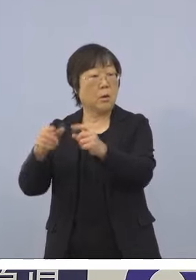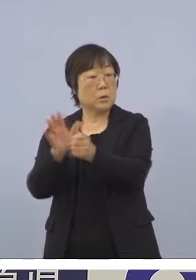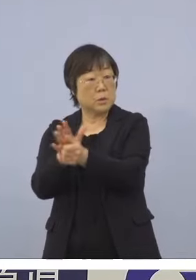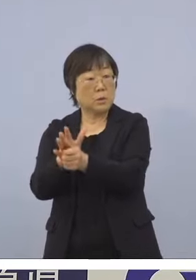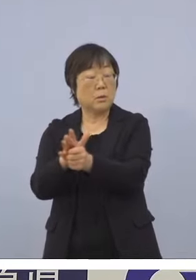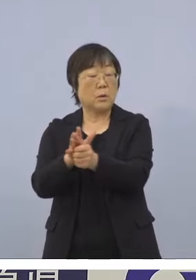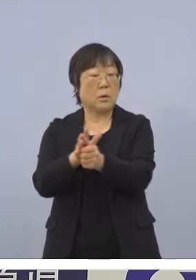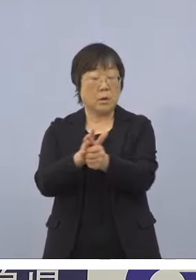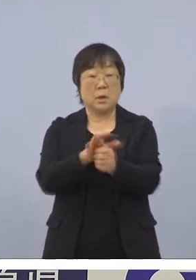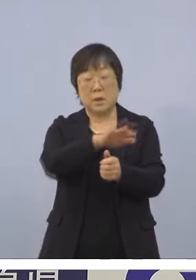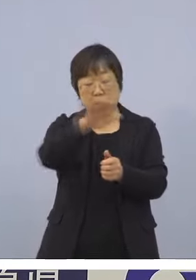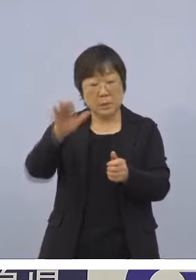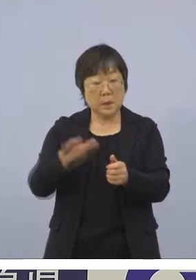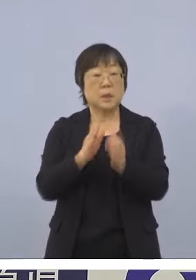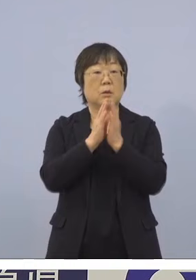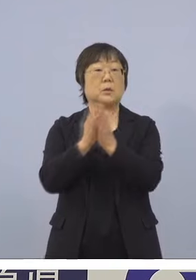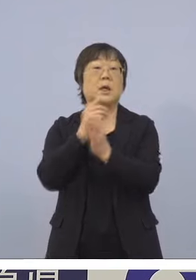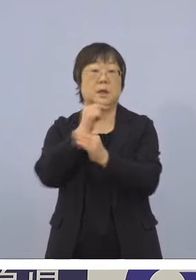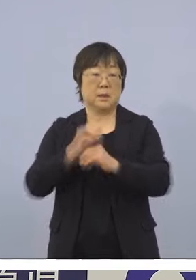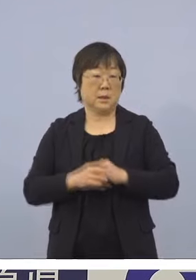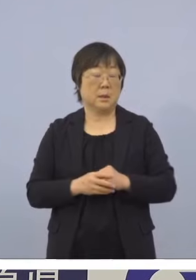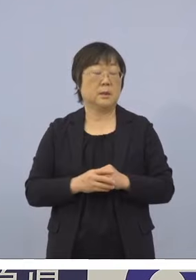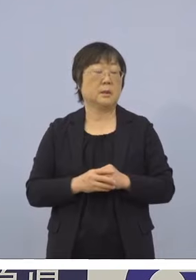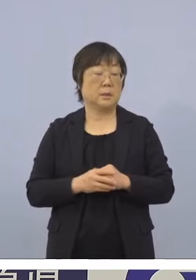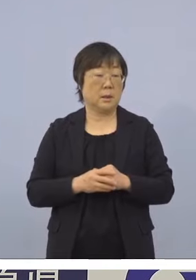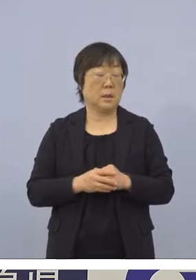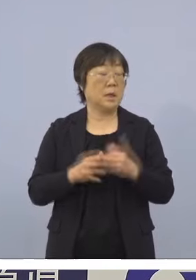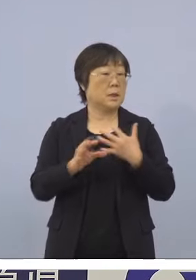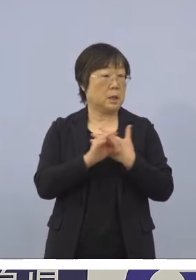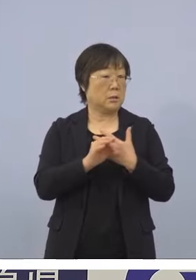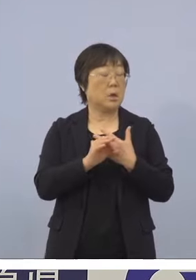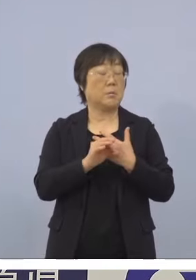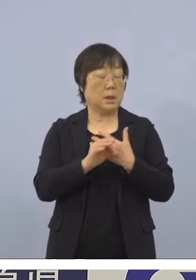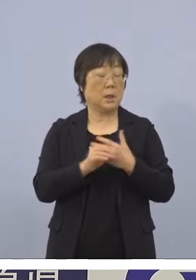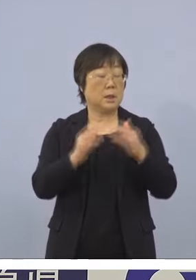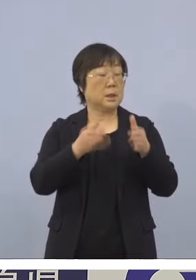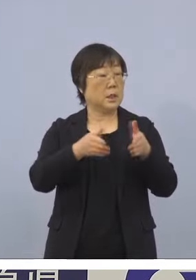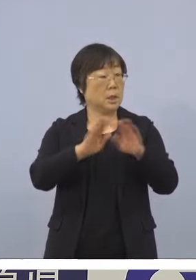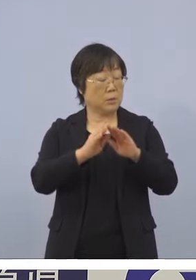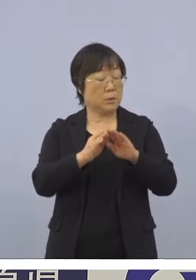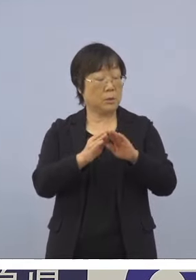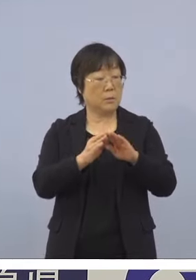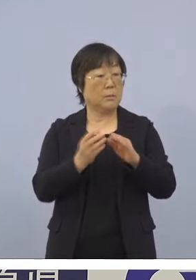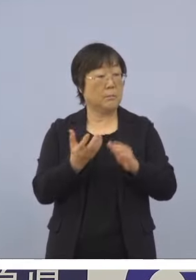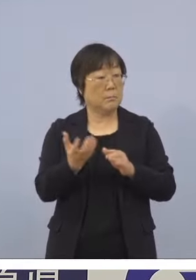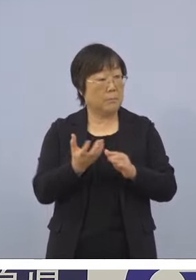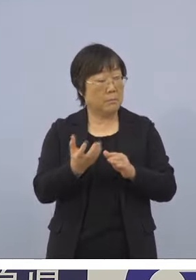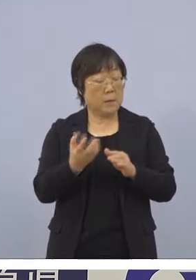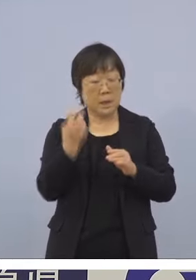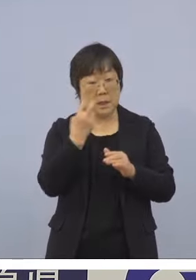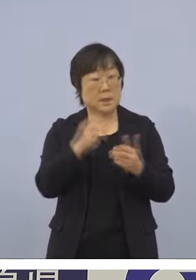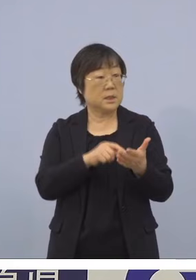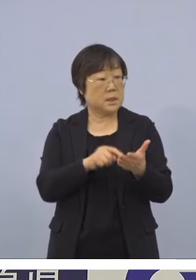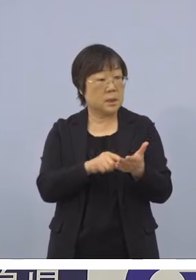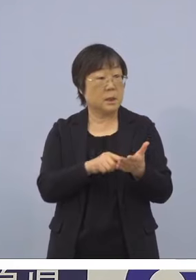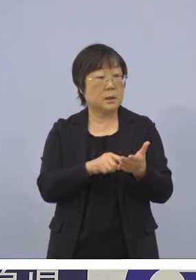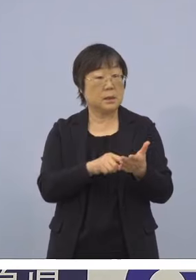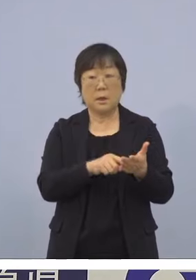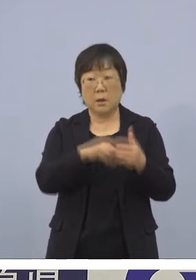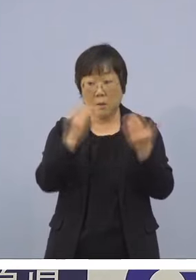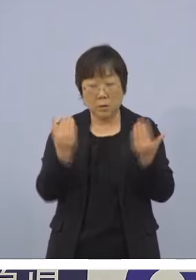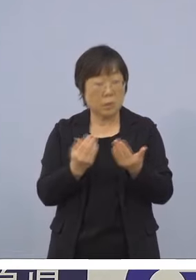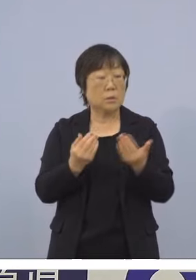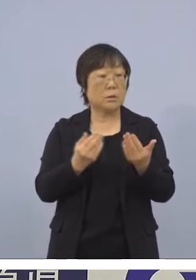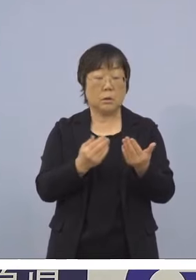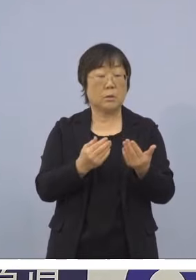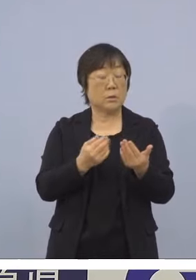お願いをしたいと。例えば耐震診断どこまでやってますか。今ほとんどやってません